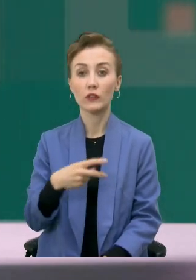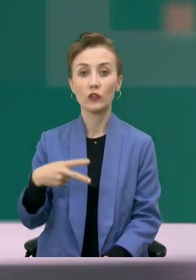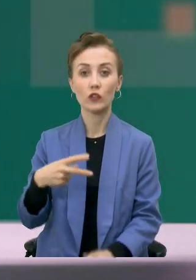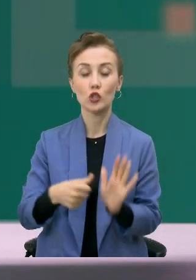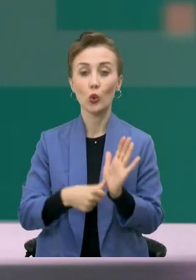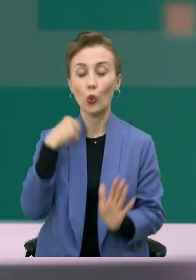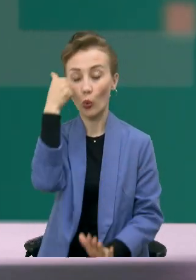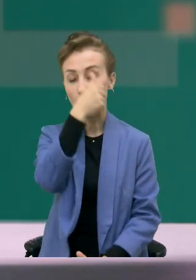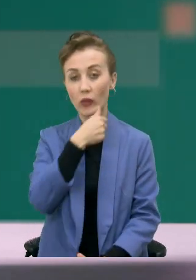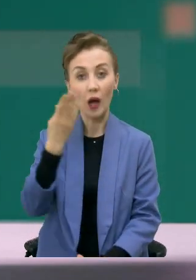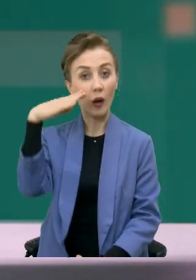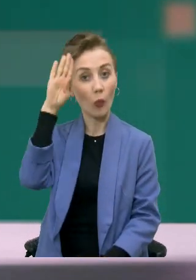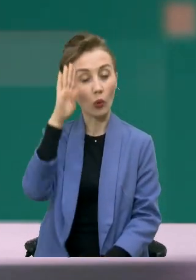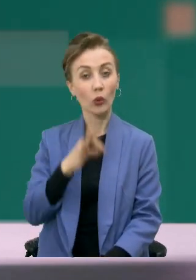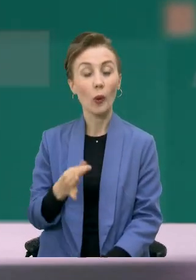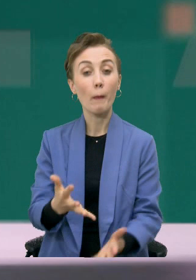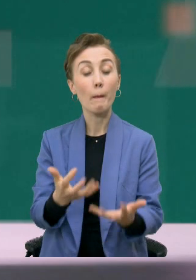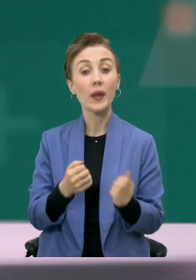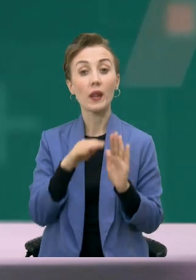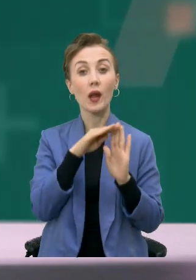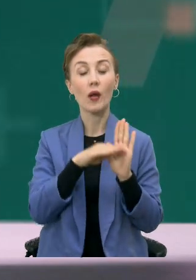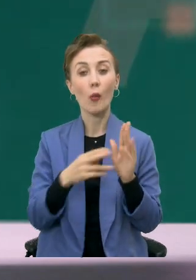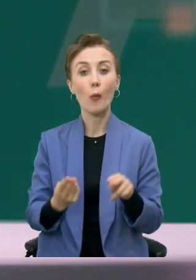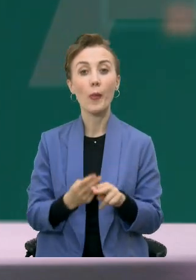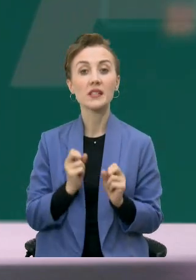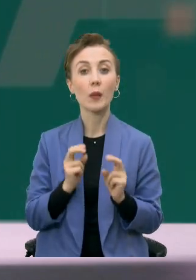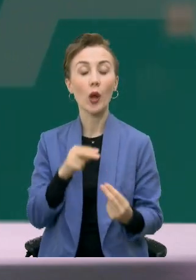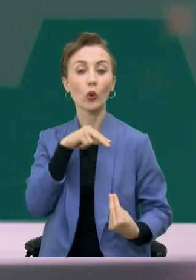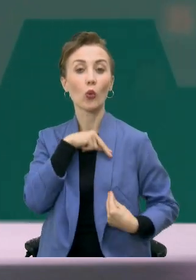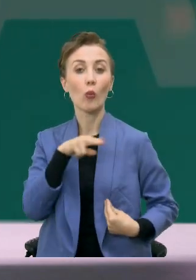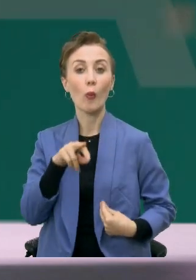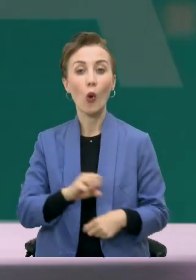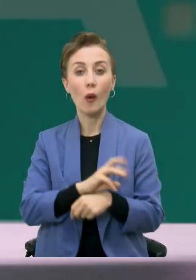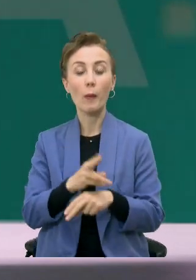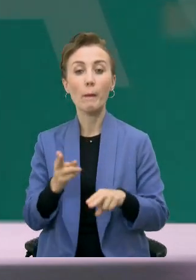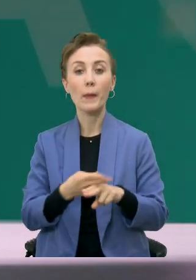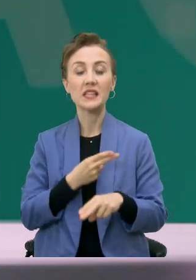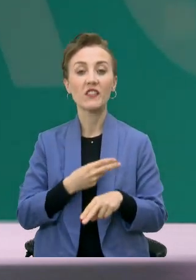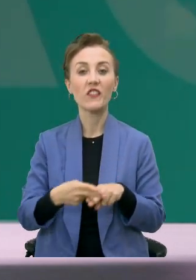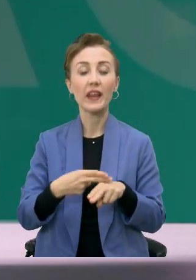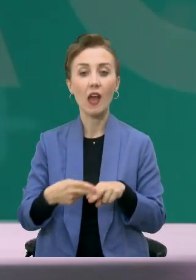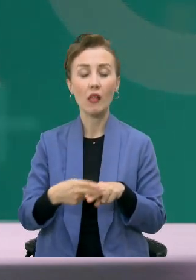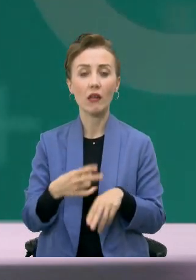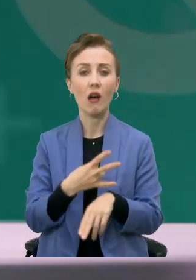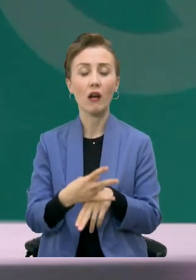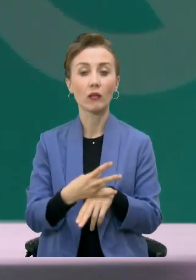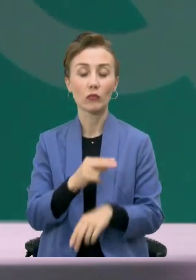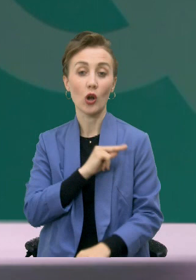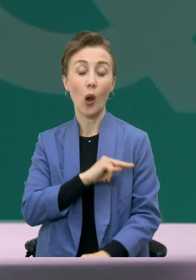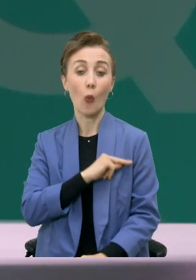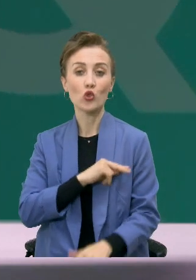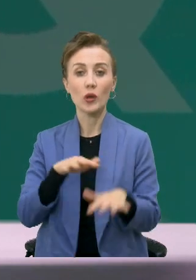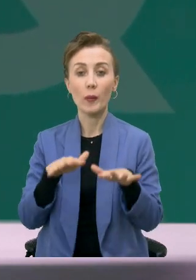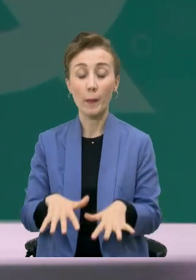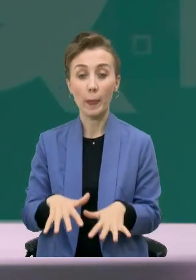2024-2026 годы в Акмолинской области принята программа «Безопасный труд по обеспечению безвредной рабочей среды». Защита прав сотрудников